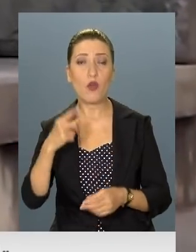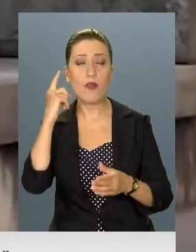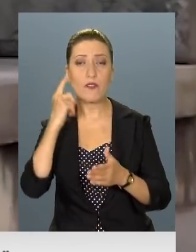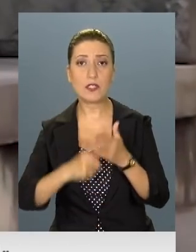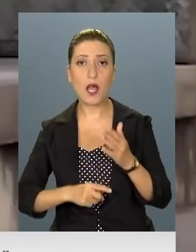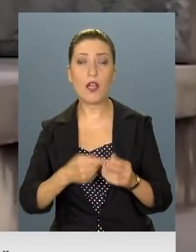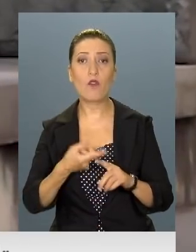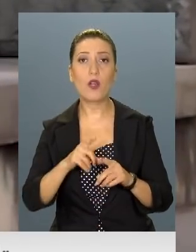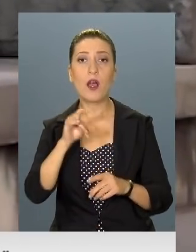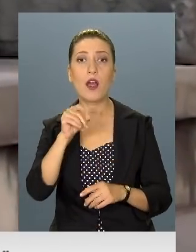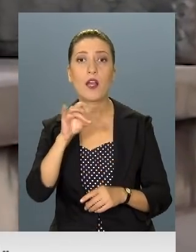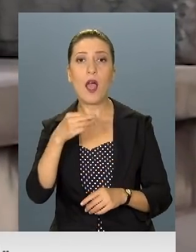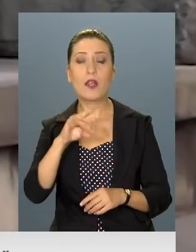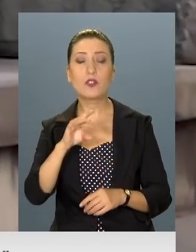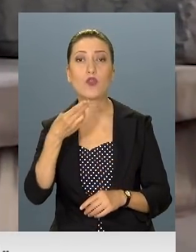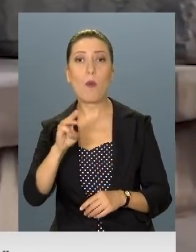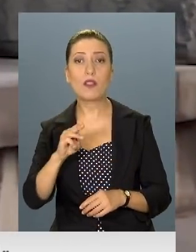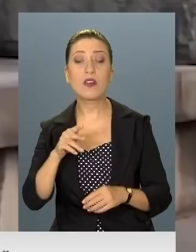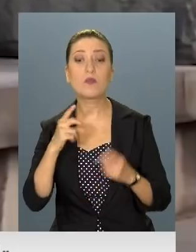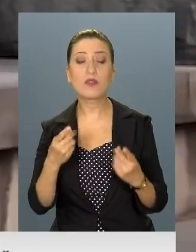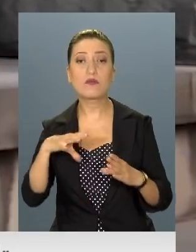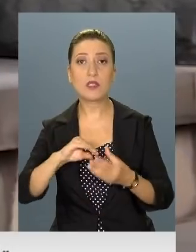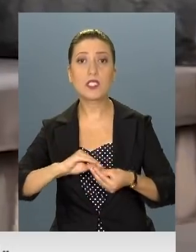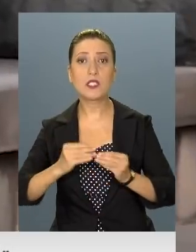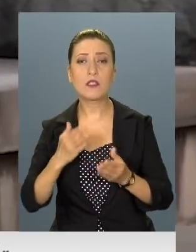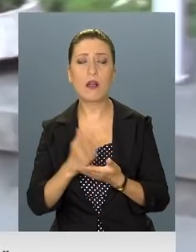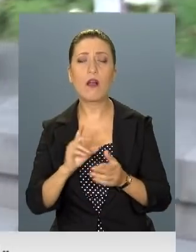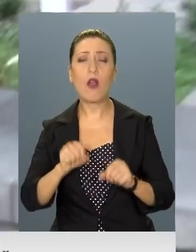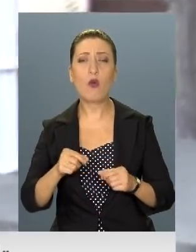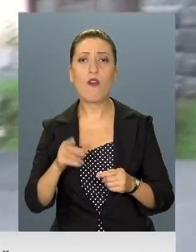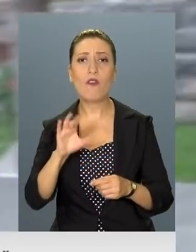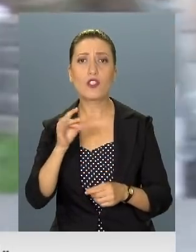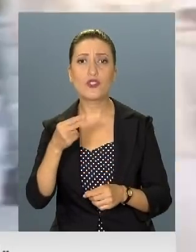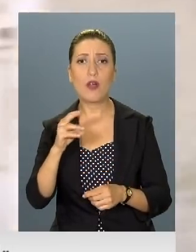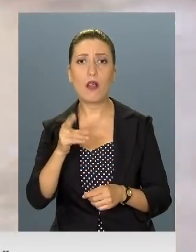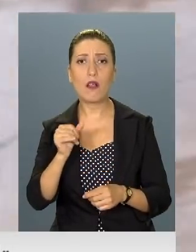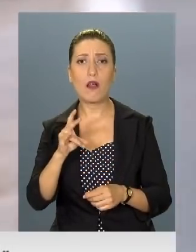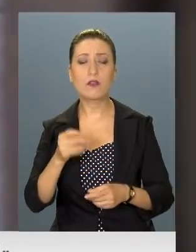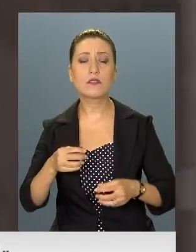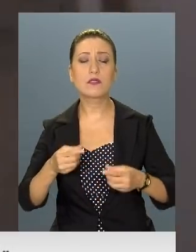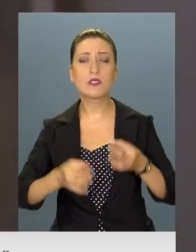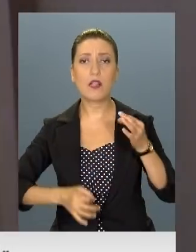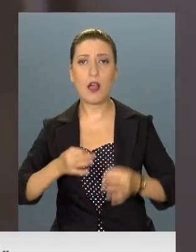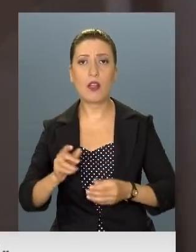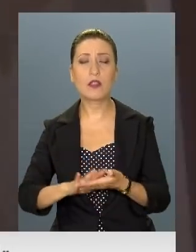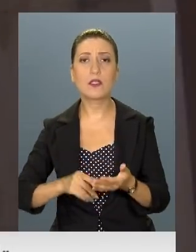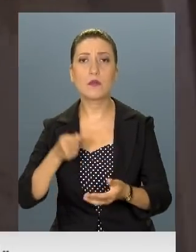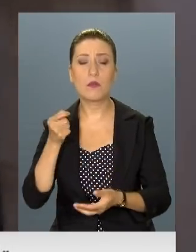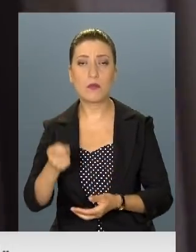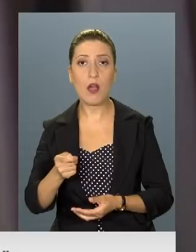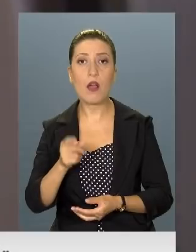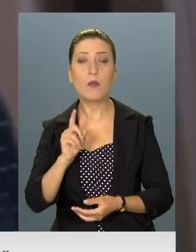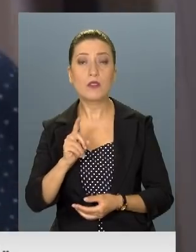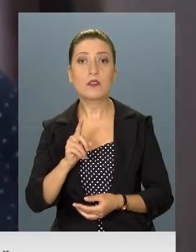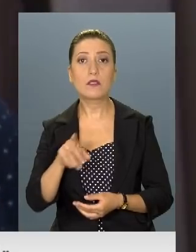Թովմասյանի պաշտոնավարման մեջ խնդիր կա, կարող է դիմել վարչական դատարան ու վիճարկել հարցը։ Սահմանադրական իրավունքի ամբիոնի վարիչն էլ